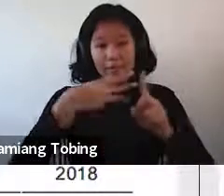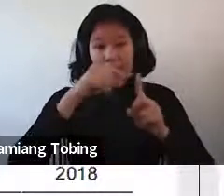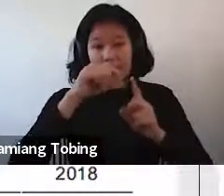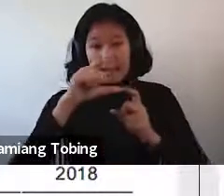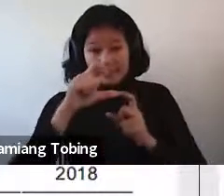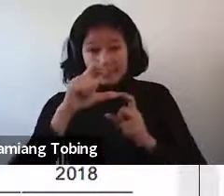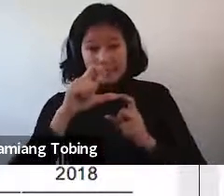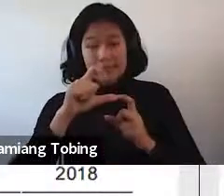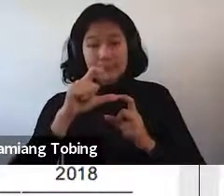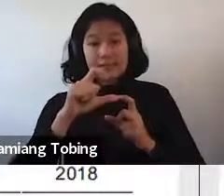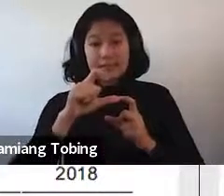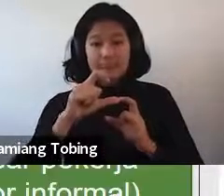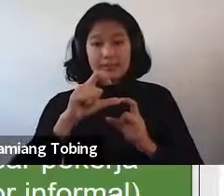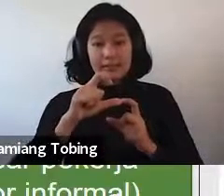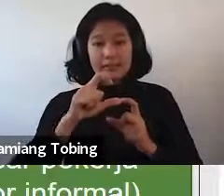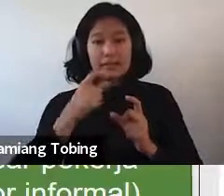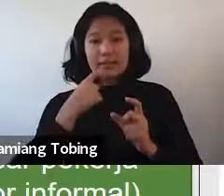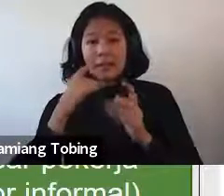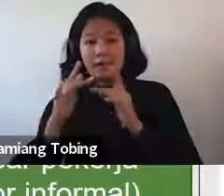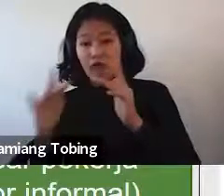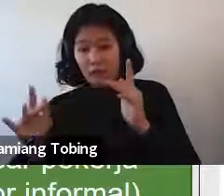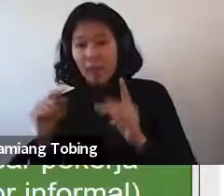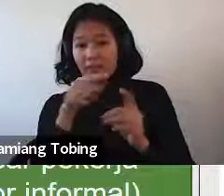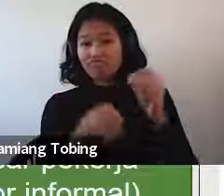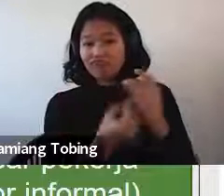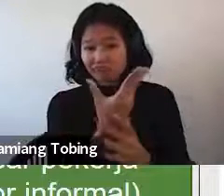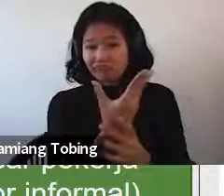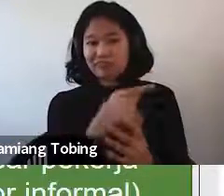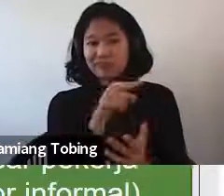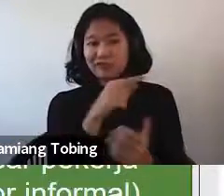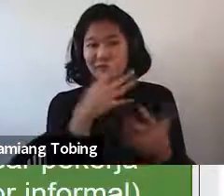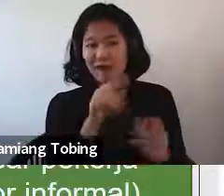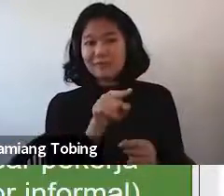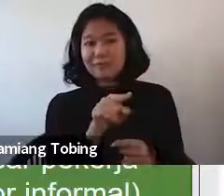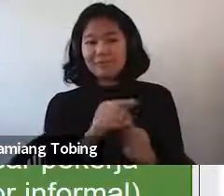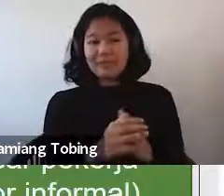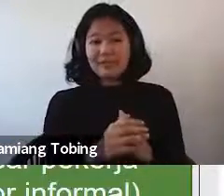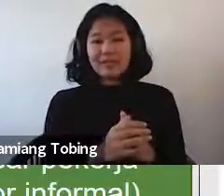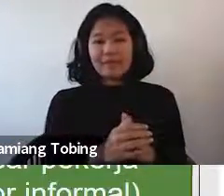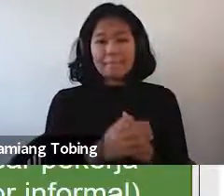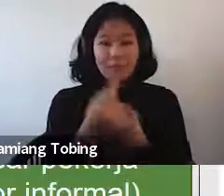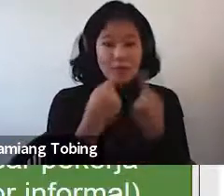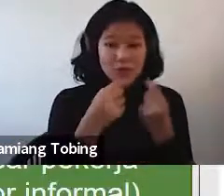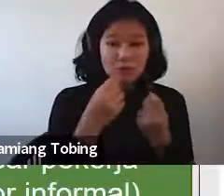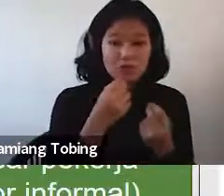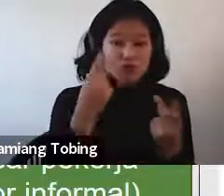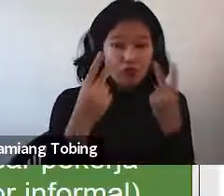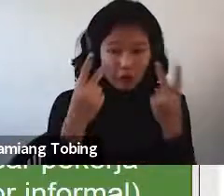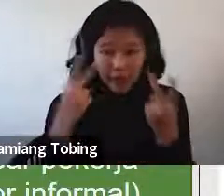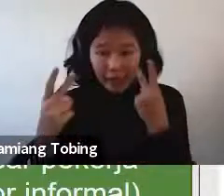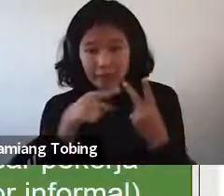kepada sektor informal. Ya. Dari hasil survei ini terlihat